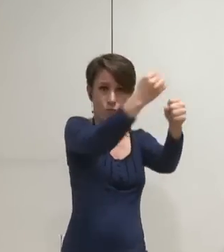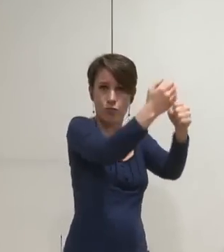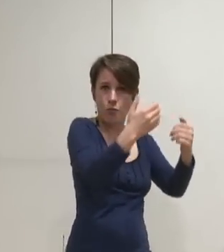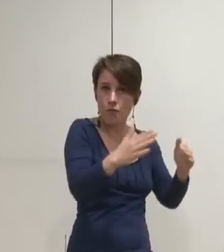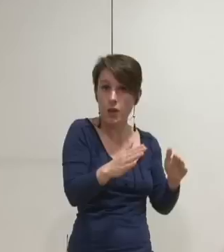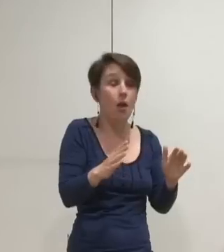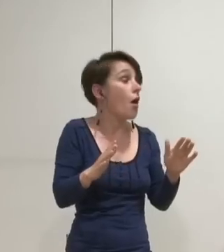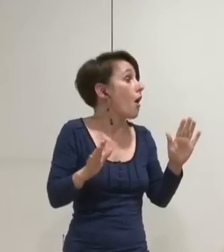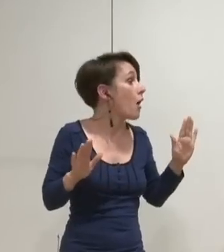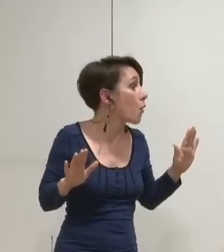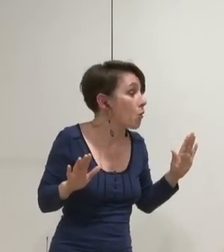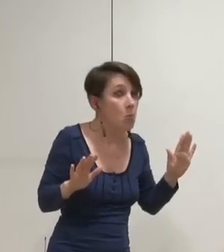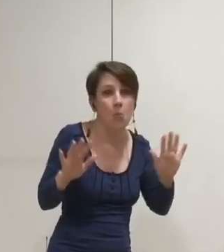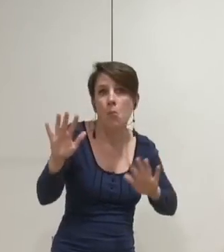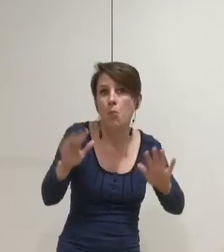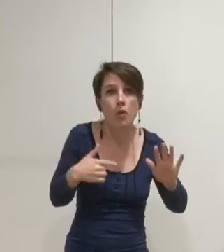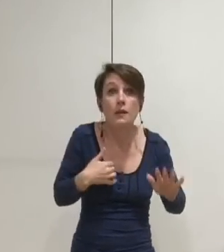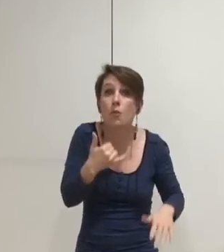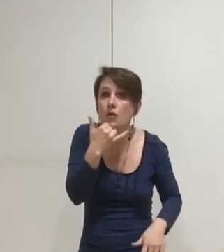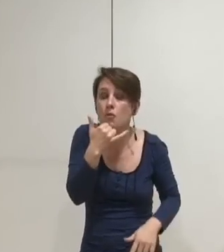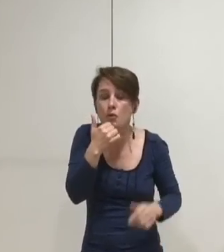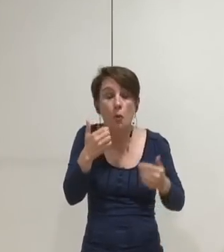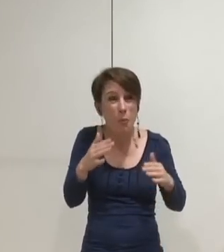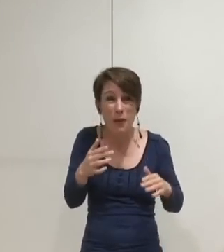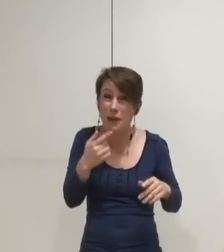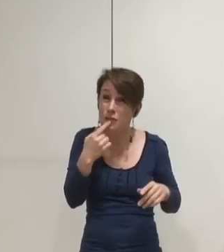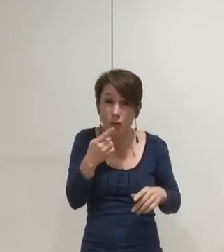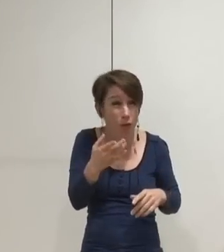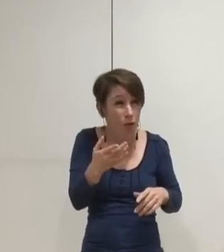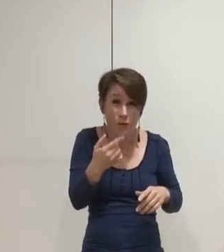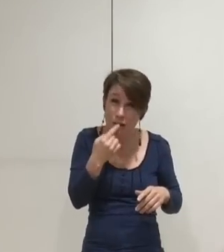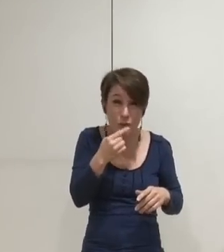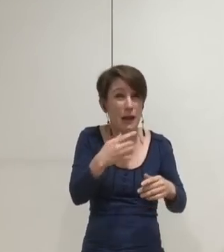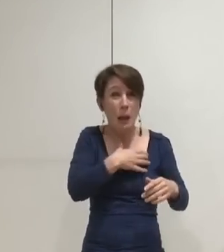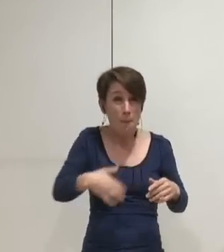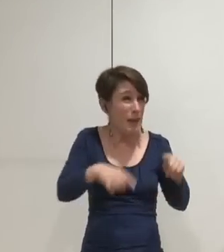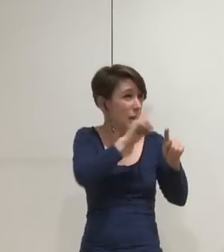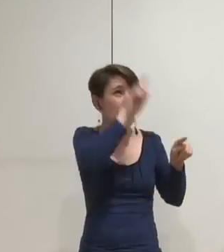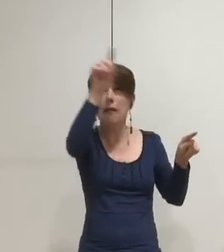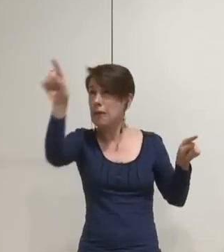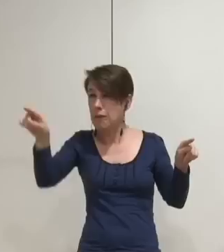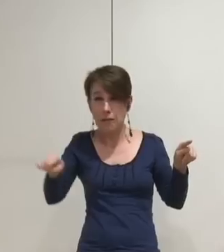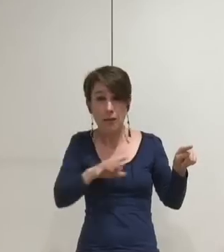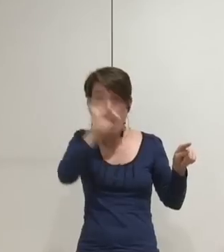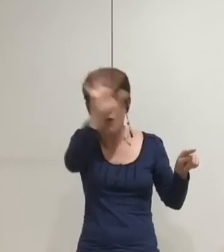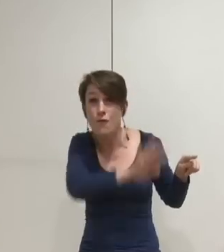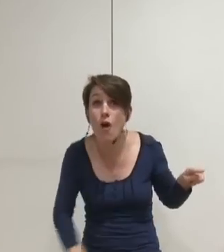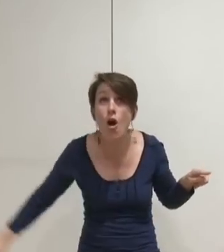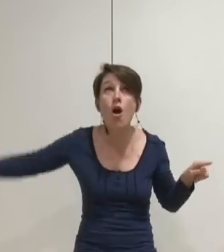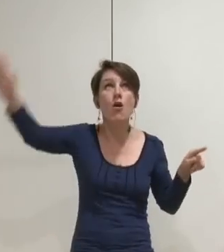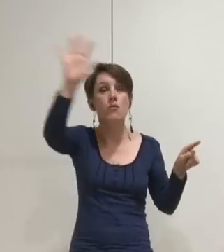mais là aussi on peut tout imaginer que tant d'équipes municipales sur l'ensemble du